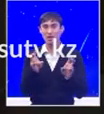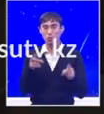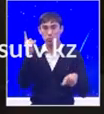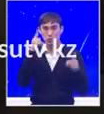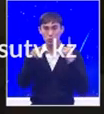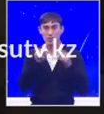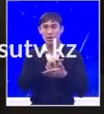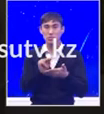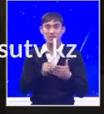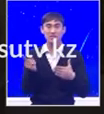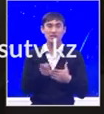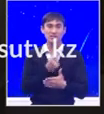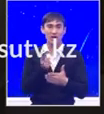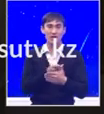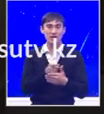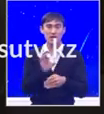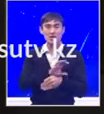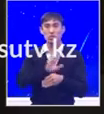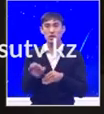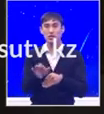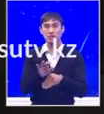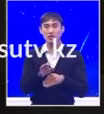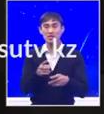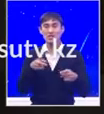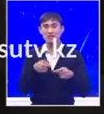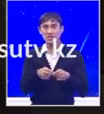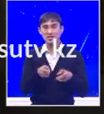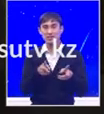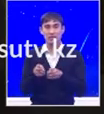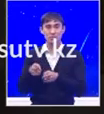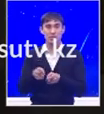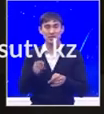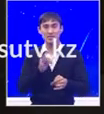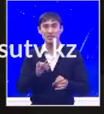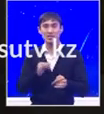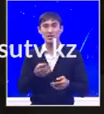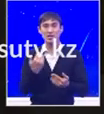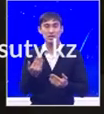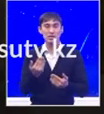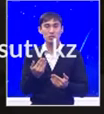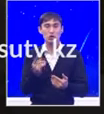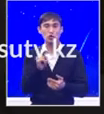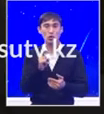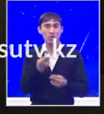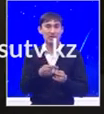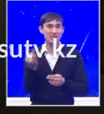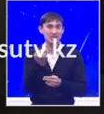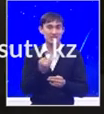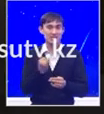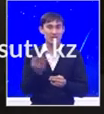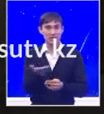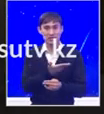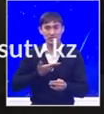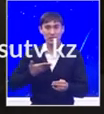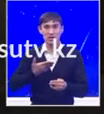написать название экспортировать где-то вырезать фрагмент интересные именно чтобы это заинтересовало наших